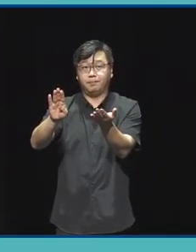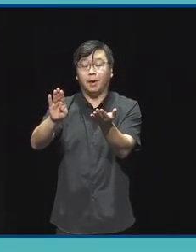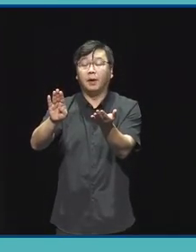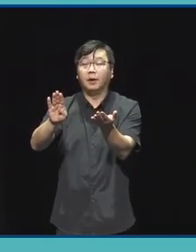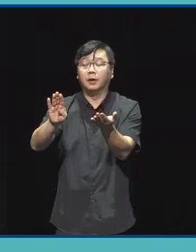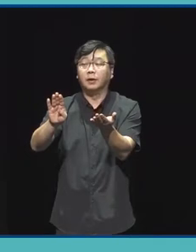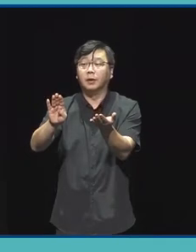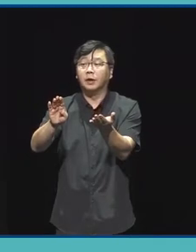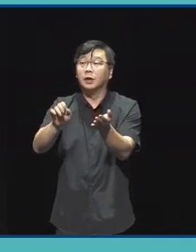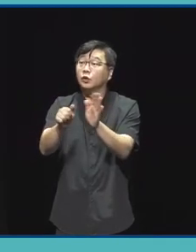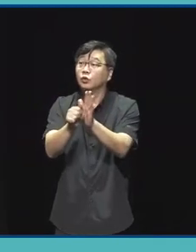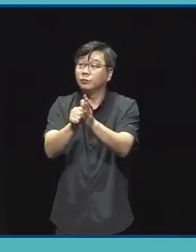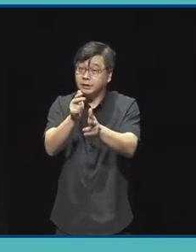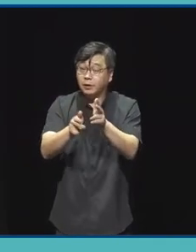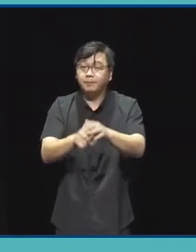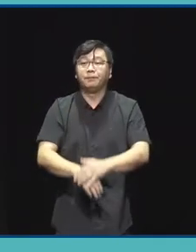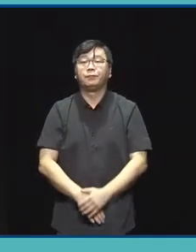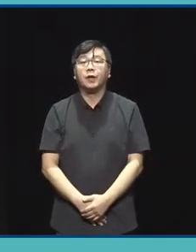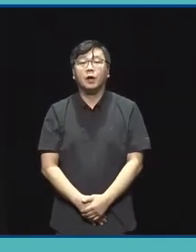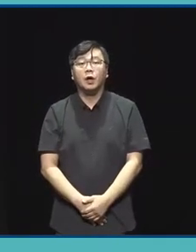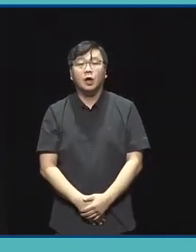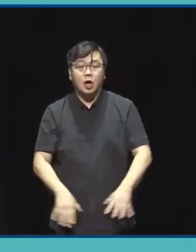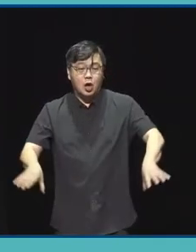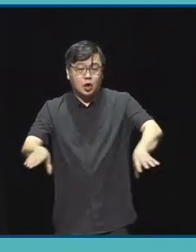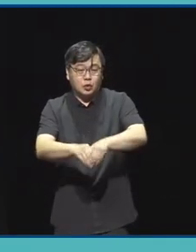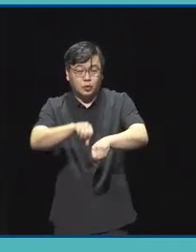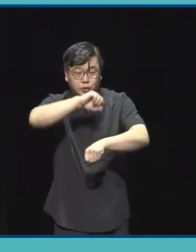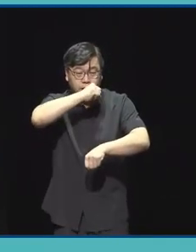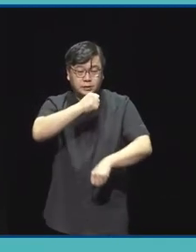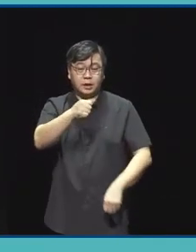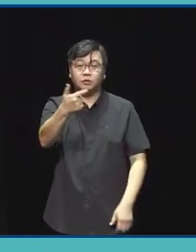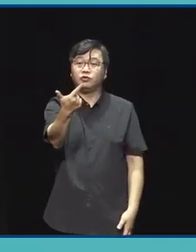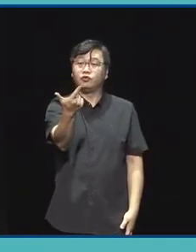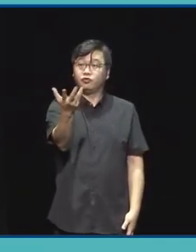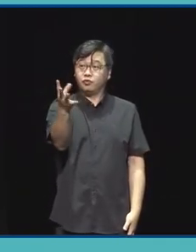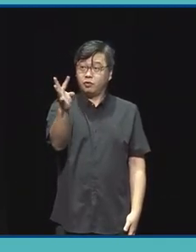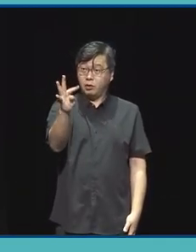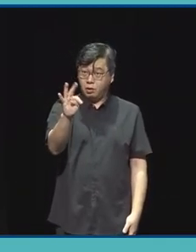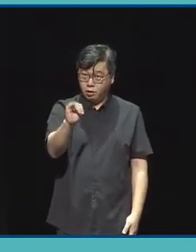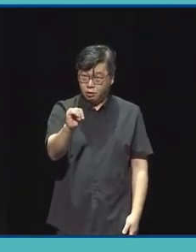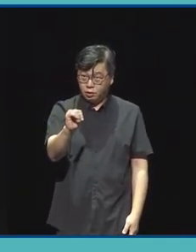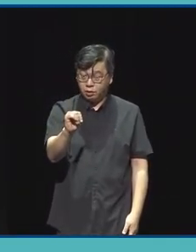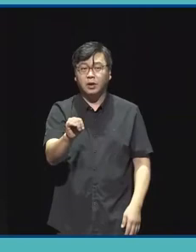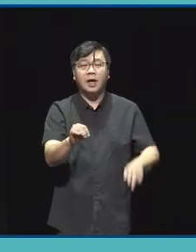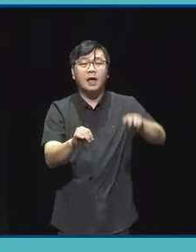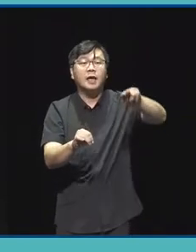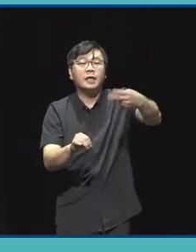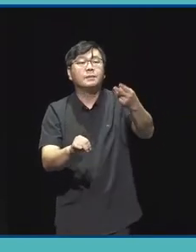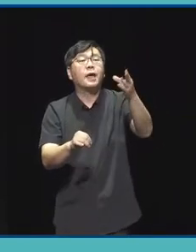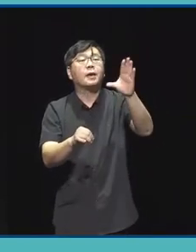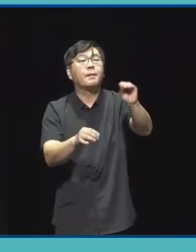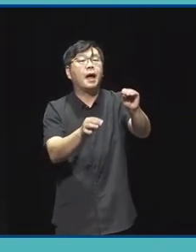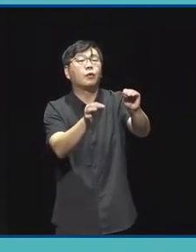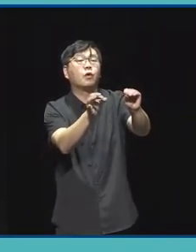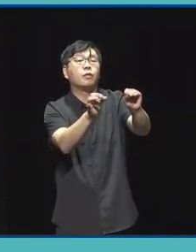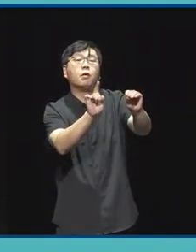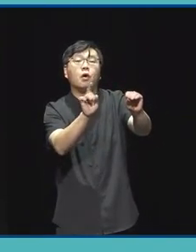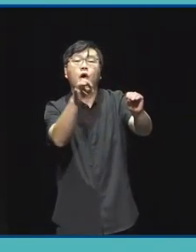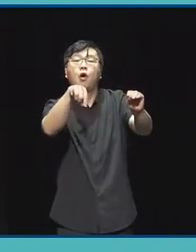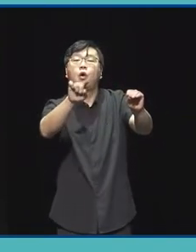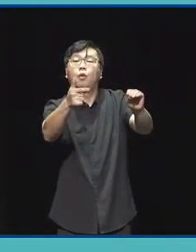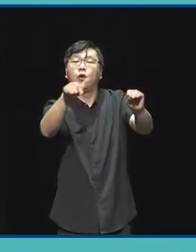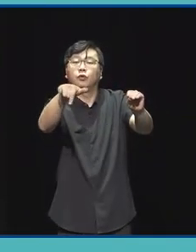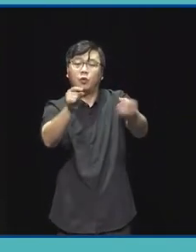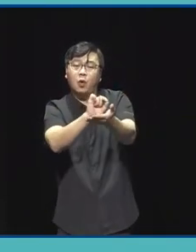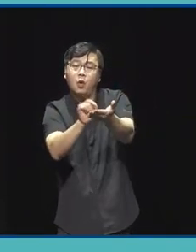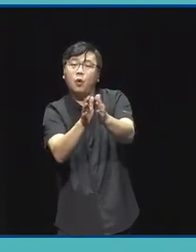이 사업은 그총 예산은 6억 원이고요. 그 200만 원의 원고료가 이제 정액 지원됩니다. 그래서